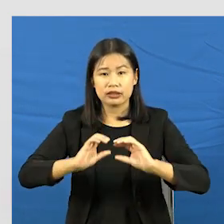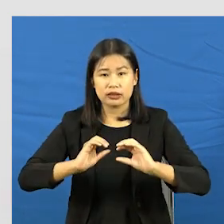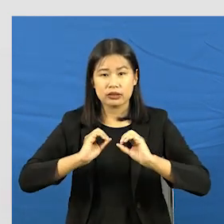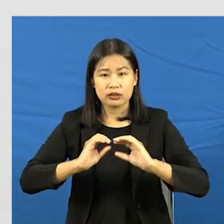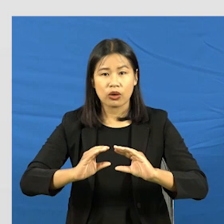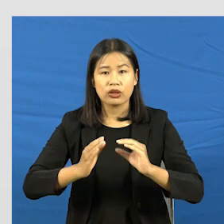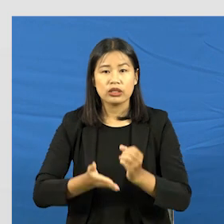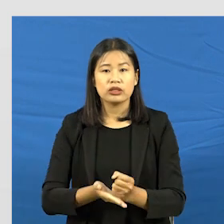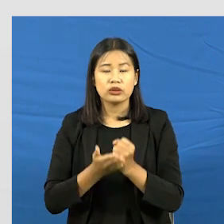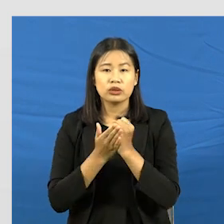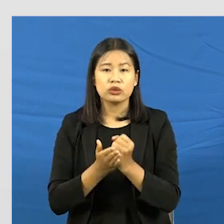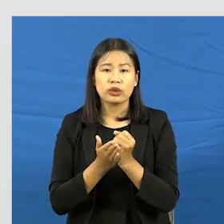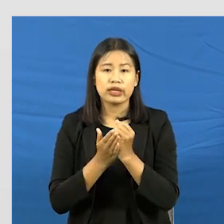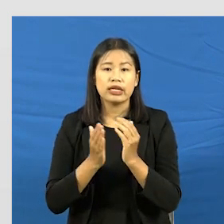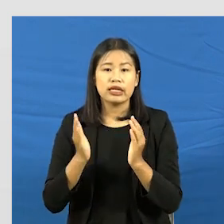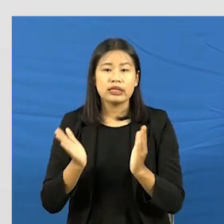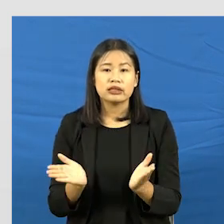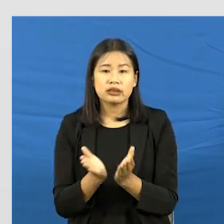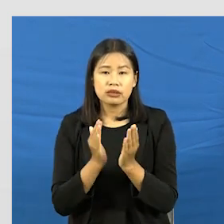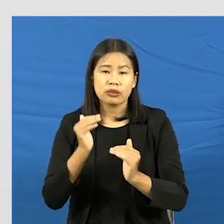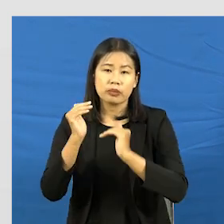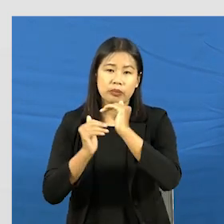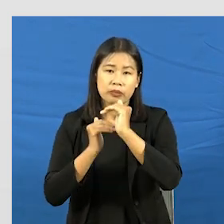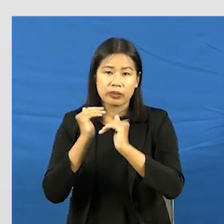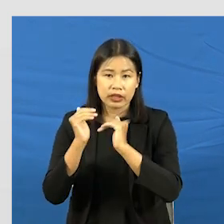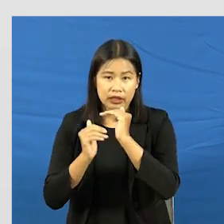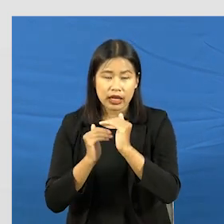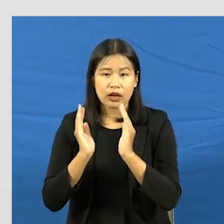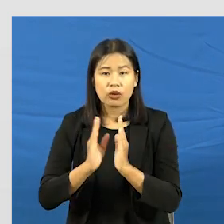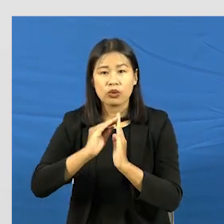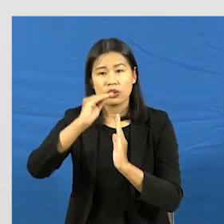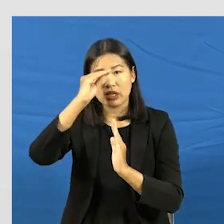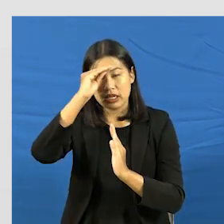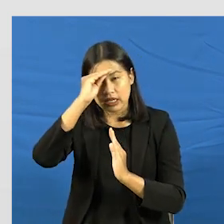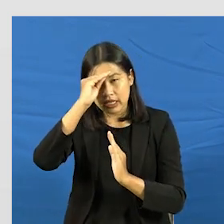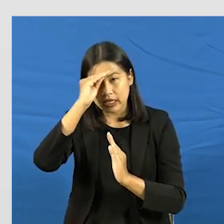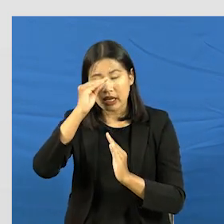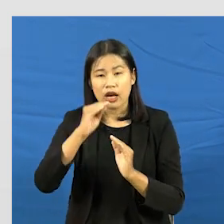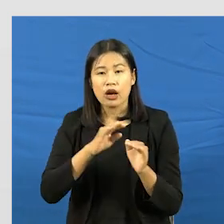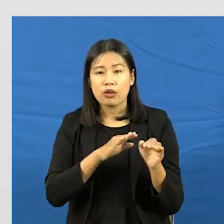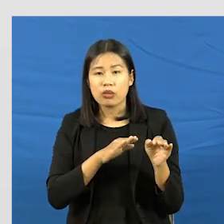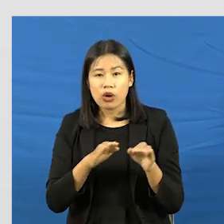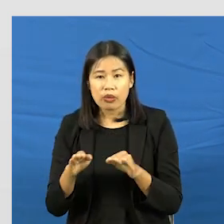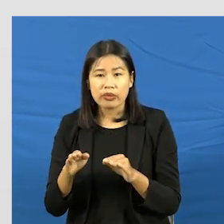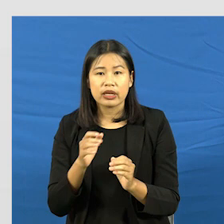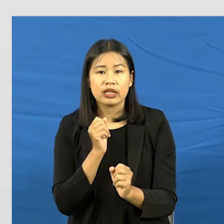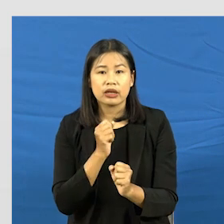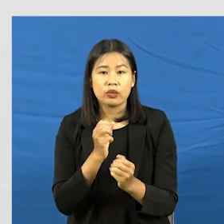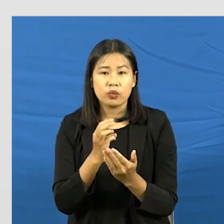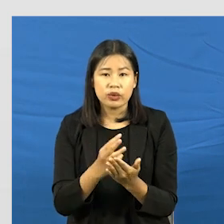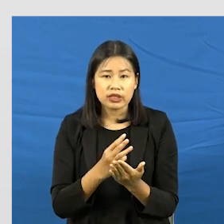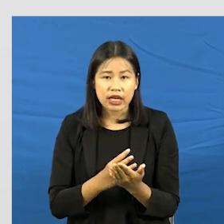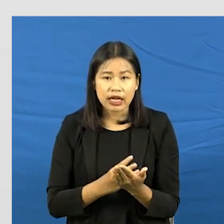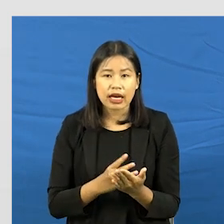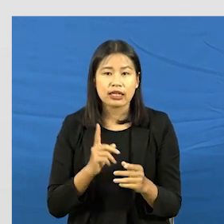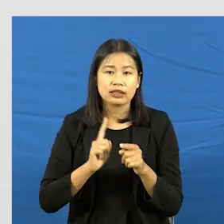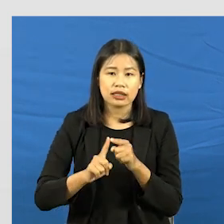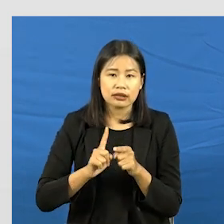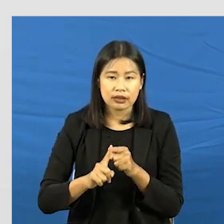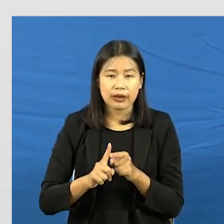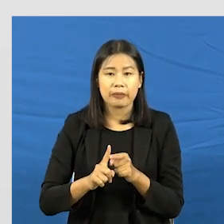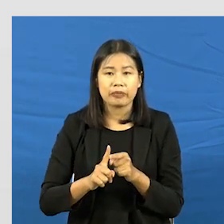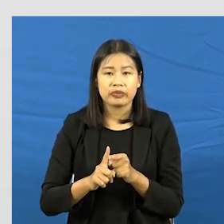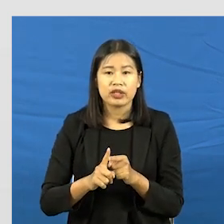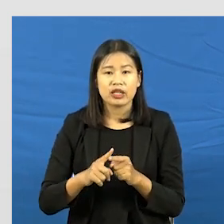ณฑิตที่มีความสมบูรณ์ควบคู่ไปกับงานทางด้านวิชาการนะครับเพราะนั้นก็หวังว่านักศึกษาจะเข้ามา